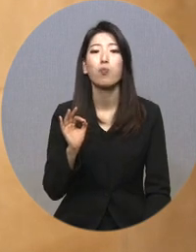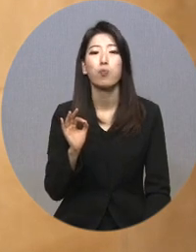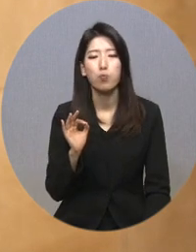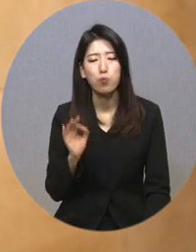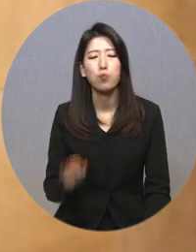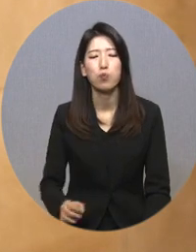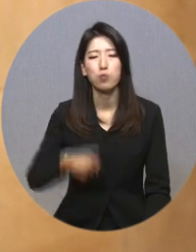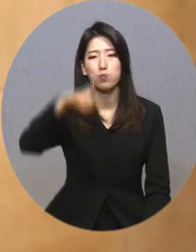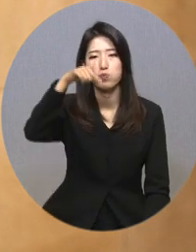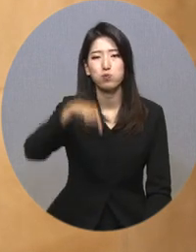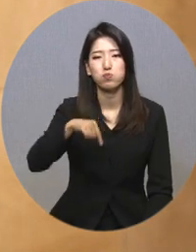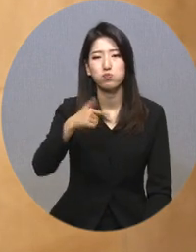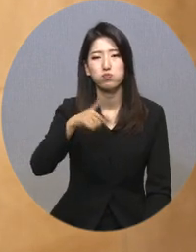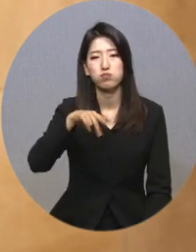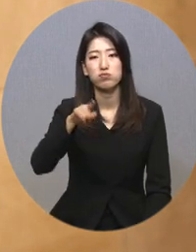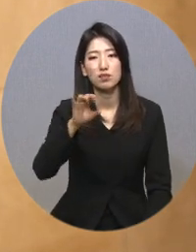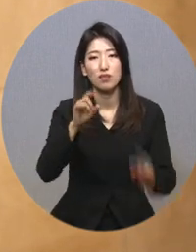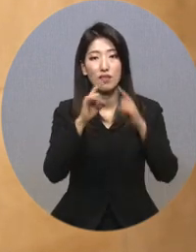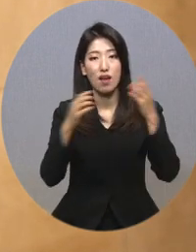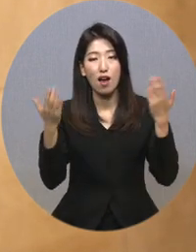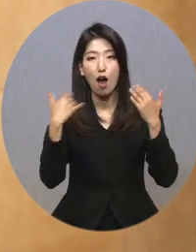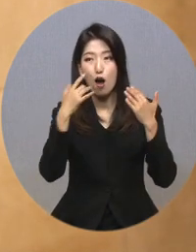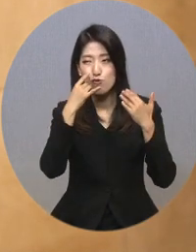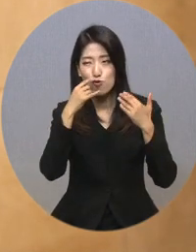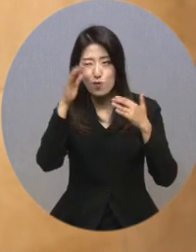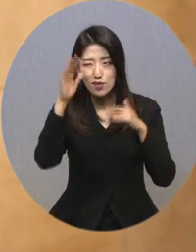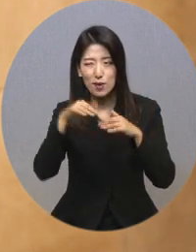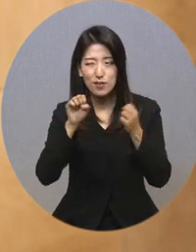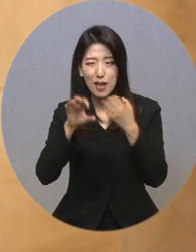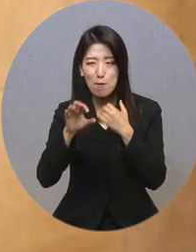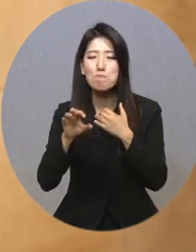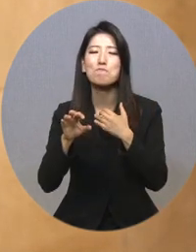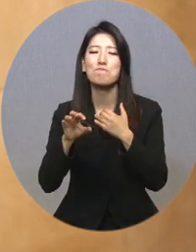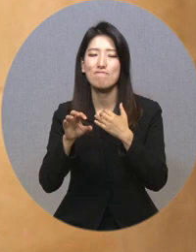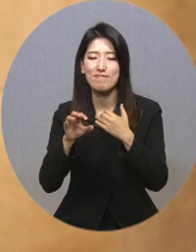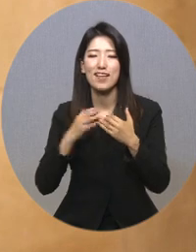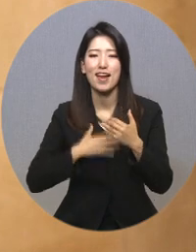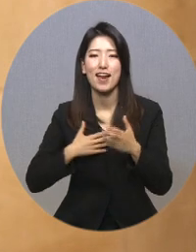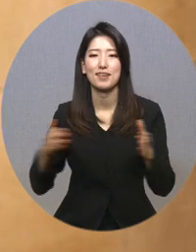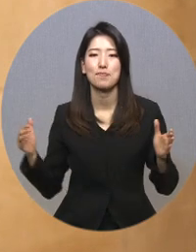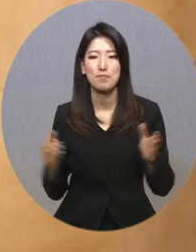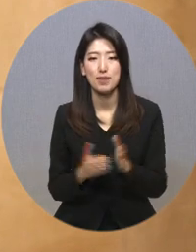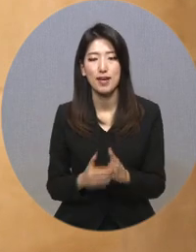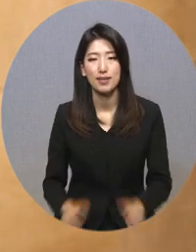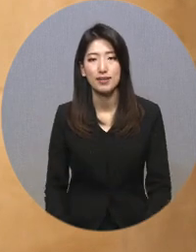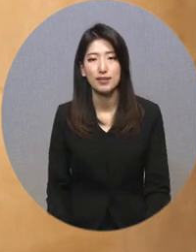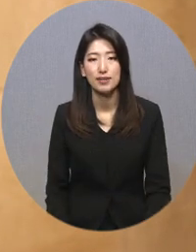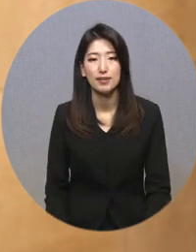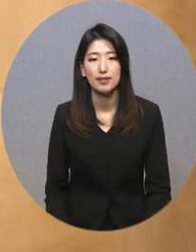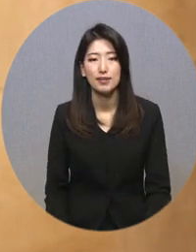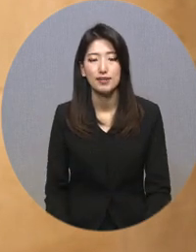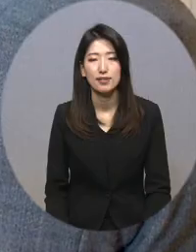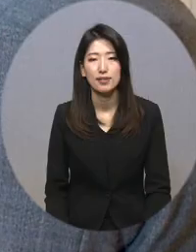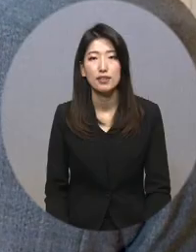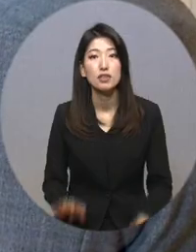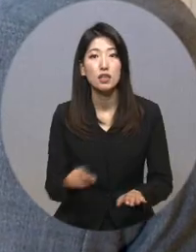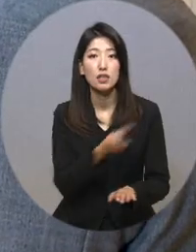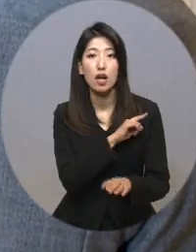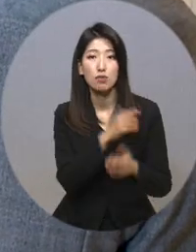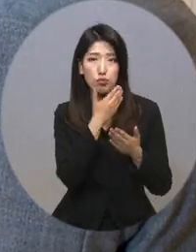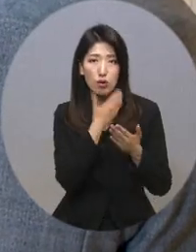정도 저희 군장대학교에서 궁금했던 내용에 대해서는 좀 알 수가 있을 것 같고요. 이제 가장 중요하죠. 아까 말씀하신